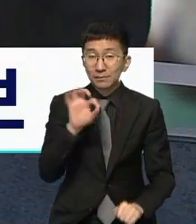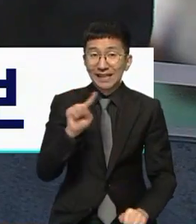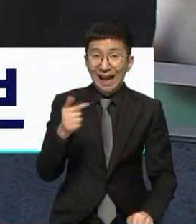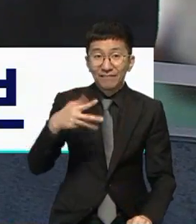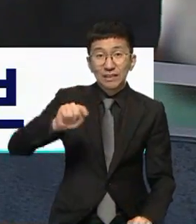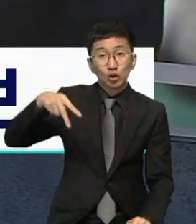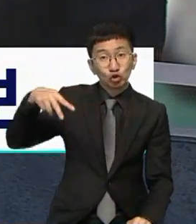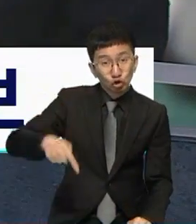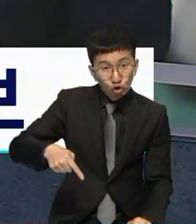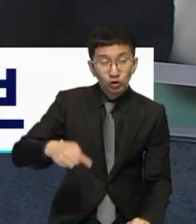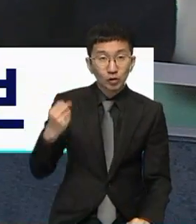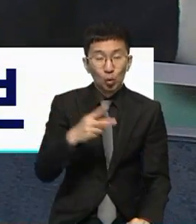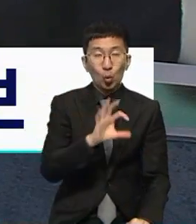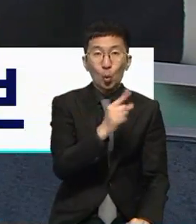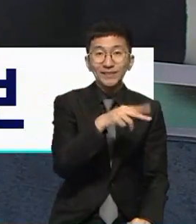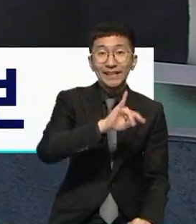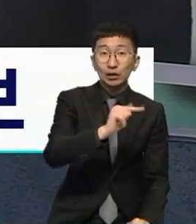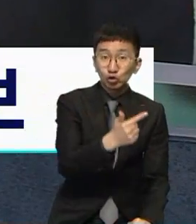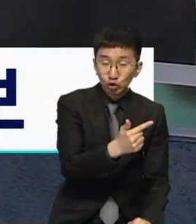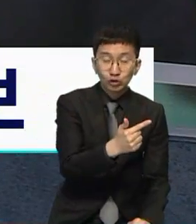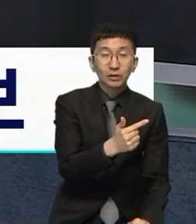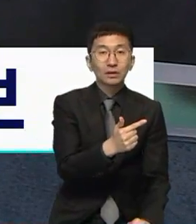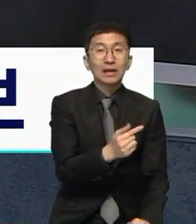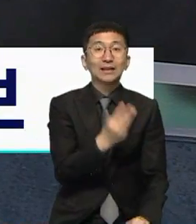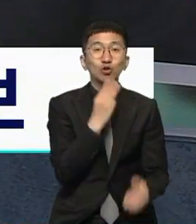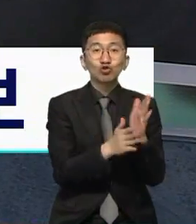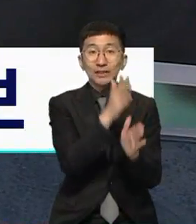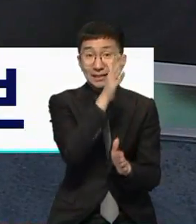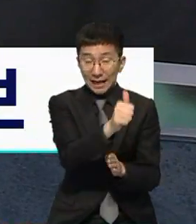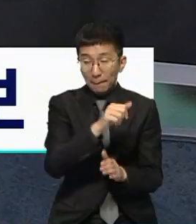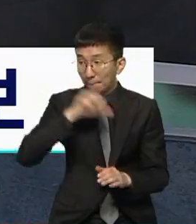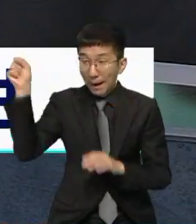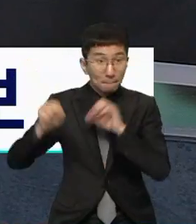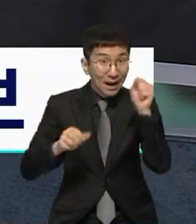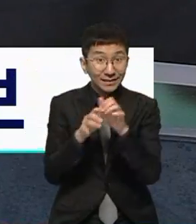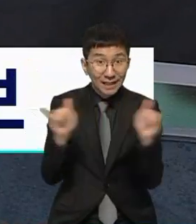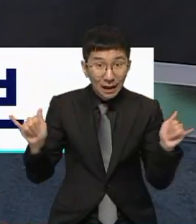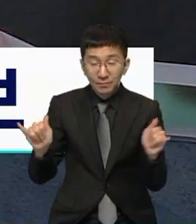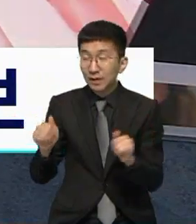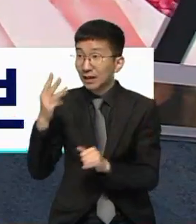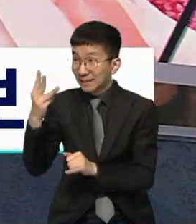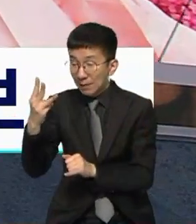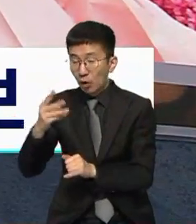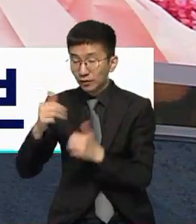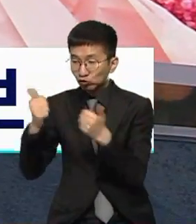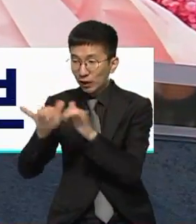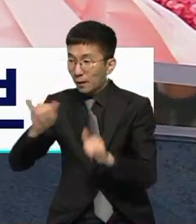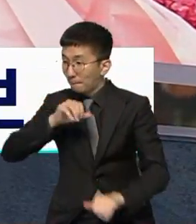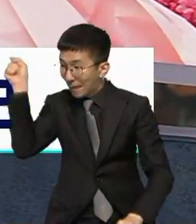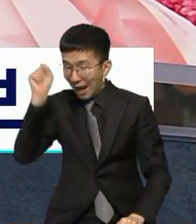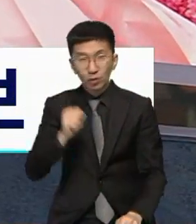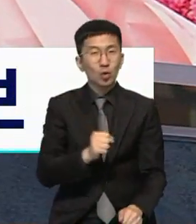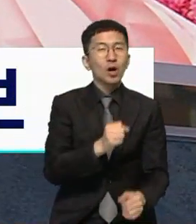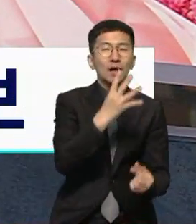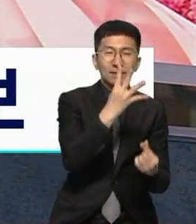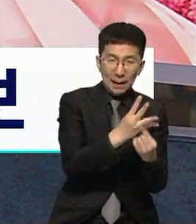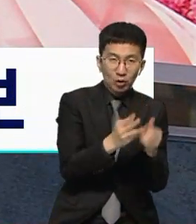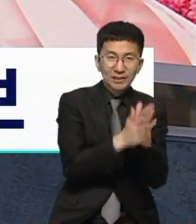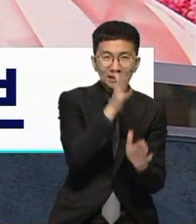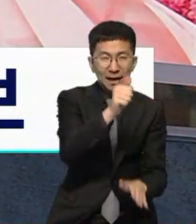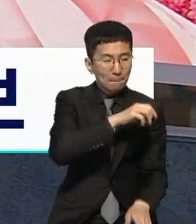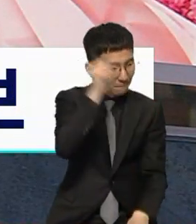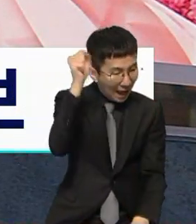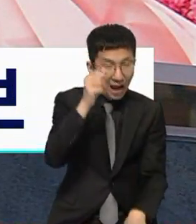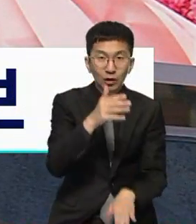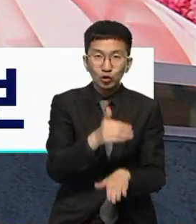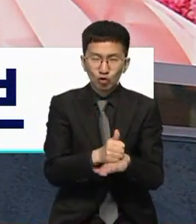국민의힘 안철수 의원과 오세훈 서울시장 당선인은 각각 3선 의원, 4선 시장에 오르며 정치